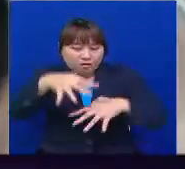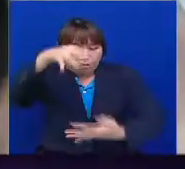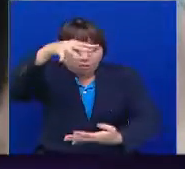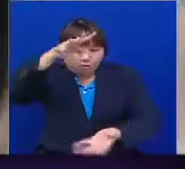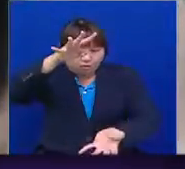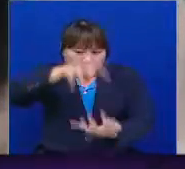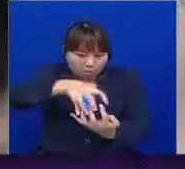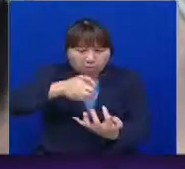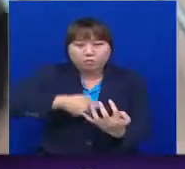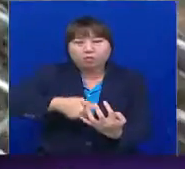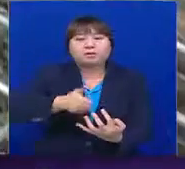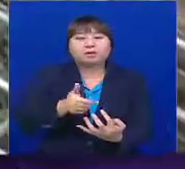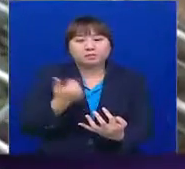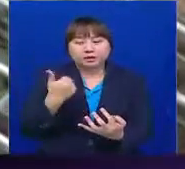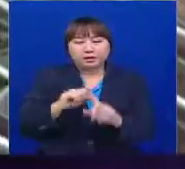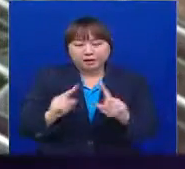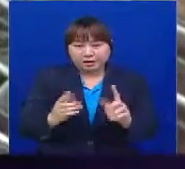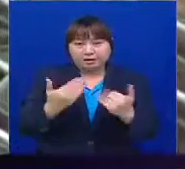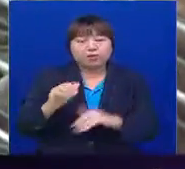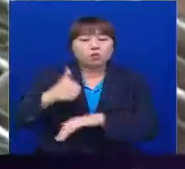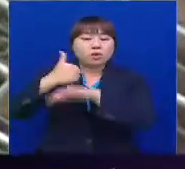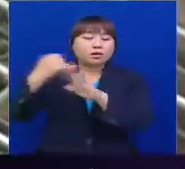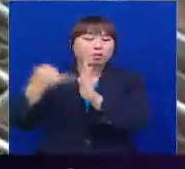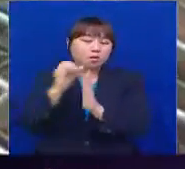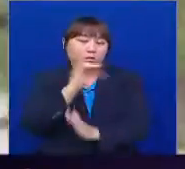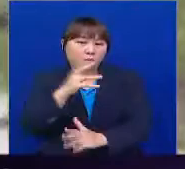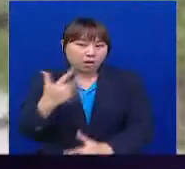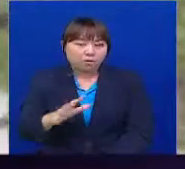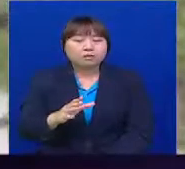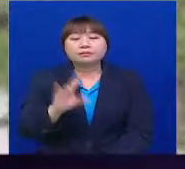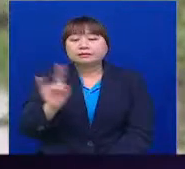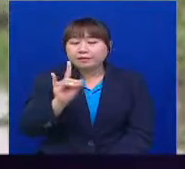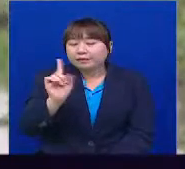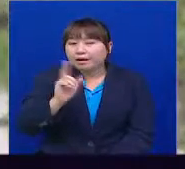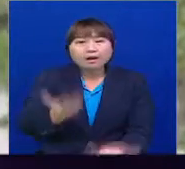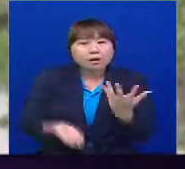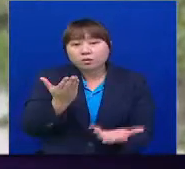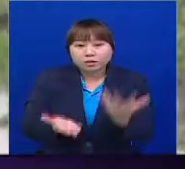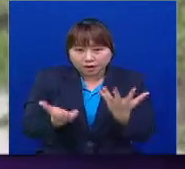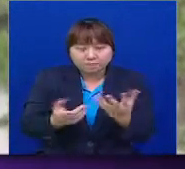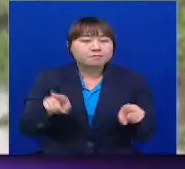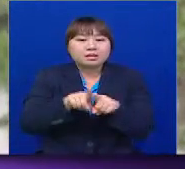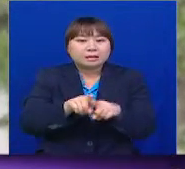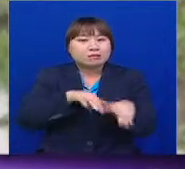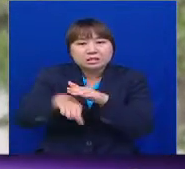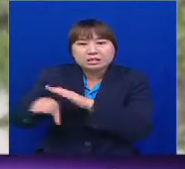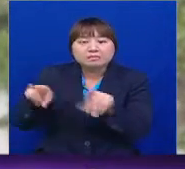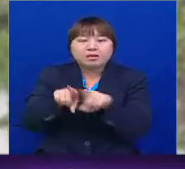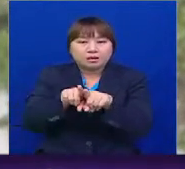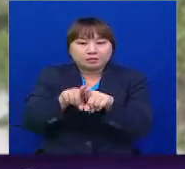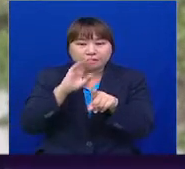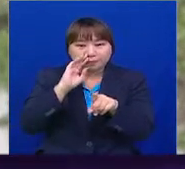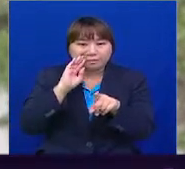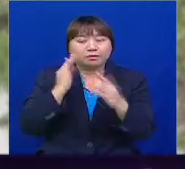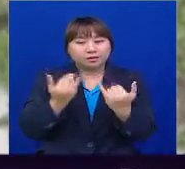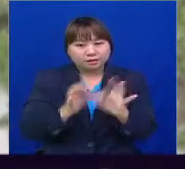แต่ทั้งนี้ทั้งนั้นแหล่งที่ทางท่านผู้ว่าได้แจ้งไว้แล้วฮะว่าไม่ว่าจะเป็นสัตว์ชนิดใดฮะคือเขาก็หนึ่งชีวิตเหมือนกันฉะนั้นเนี่ยก็มัน